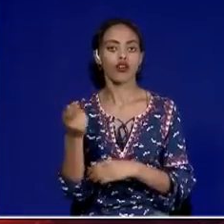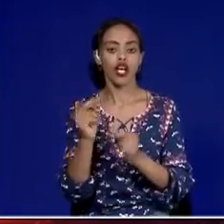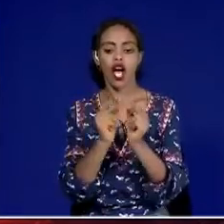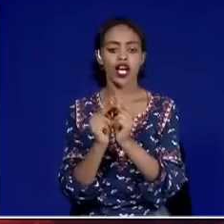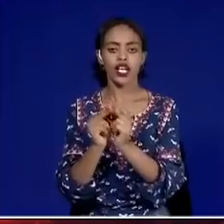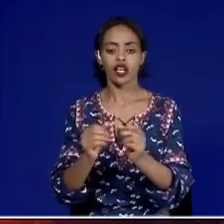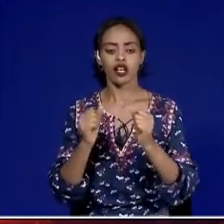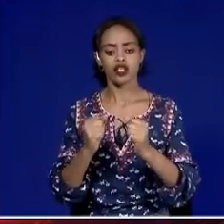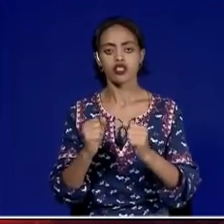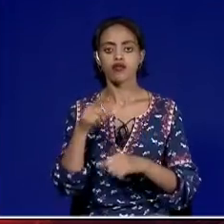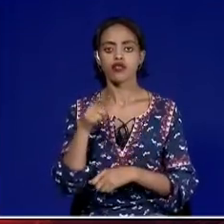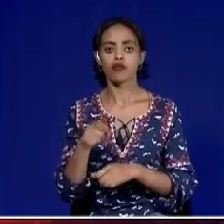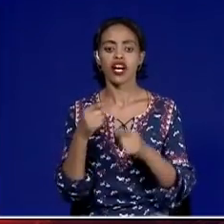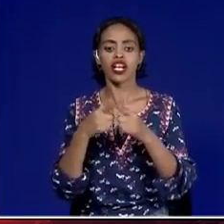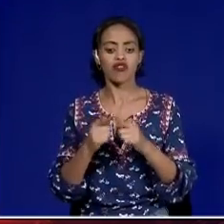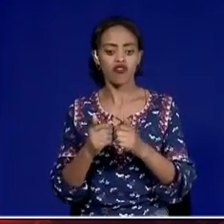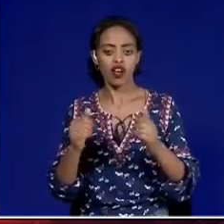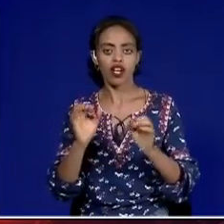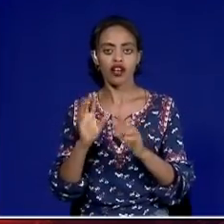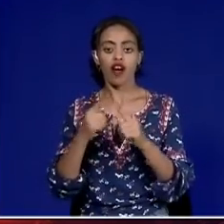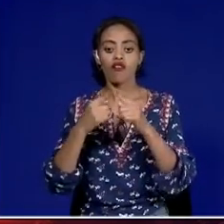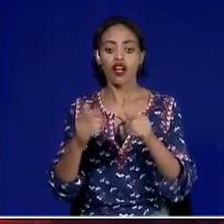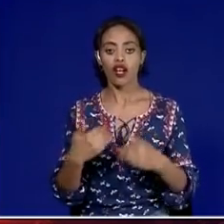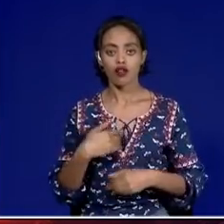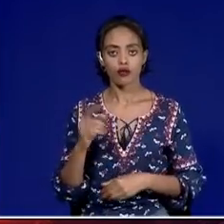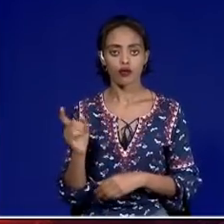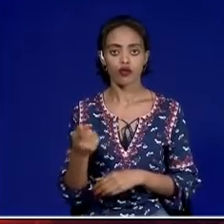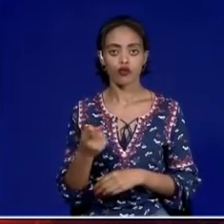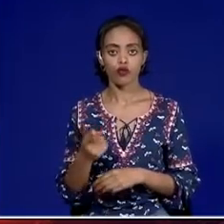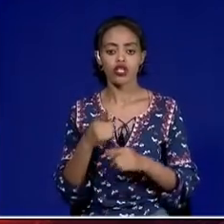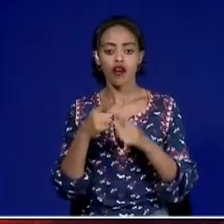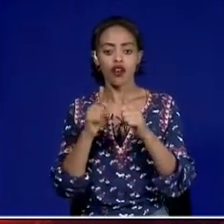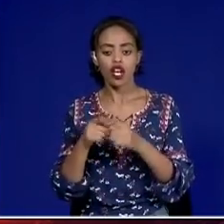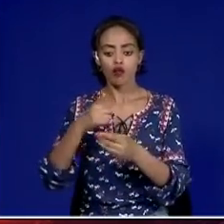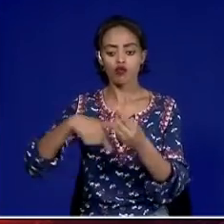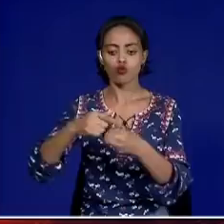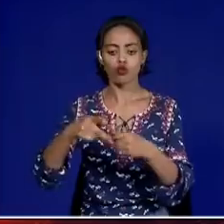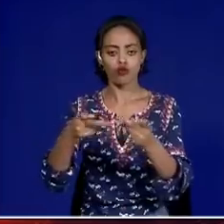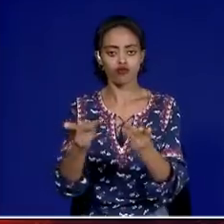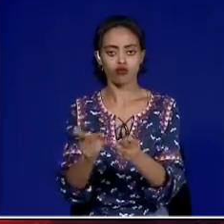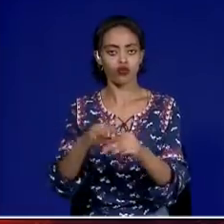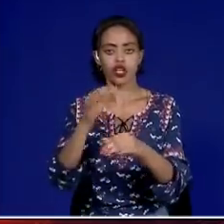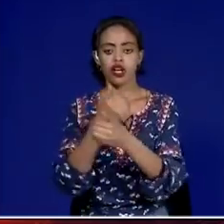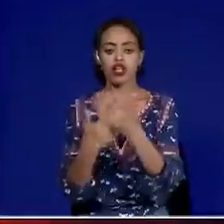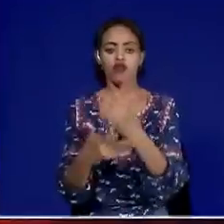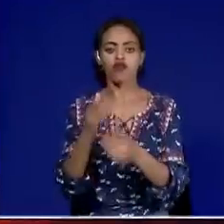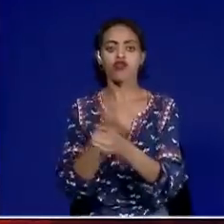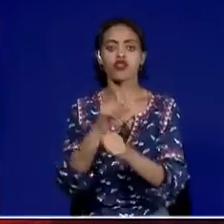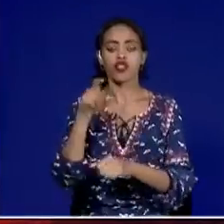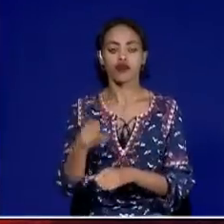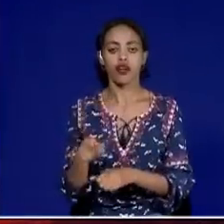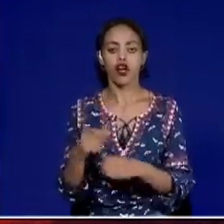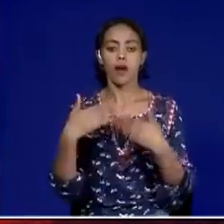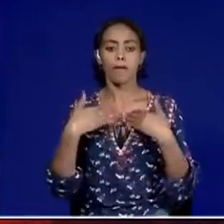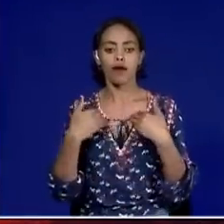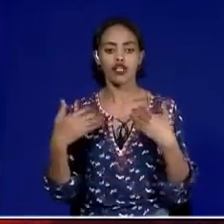ሓድነትና ክነስጥመ ኣለና ክንፈላለዩ ብናይ ኣፈላላይ እንተሃልዩ ተፈላላይ ብዝርያ ጠረጴዛ ክውዳእ ክርአ ኣሎ ኣብ ተጋርስ ክንፈላለዩ ብናይ